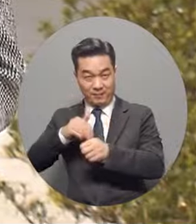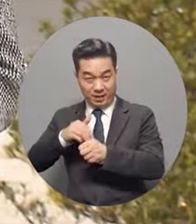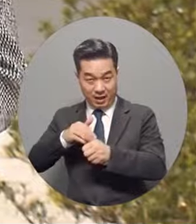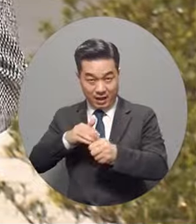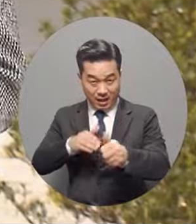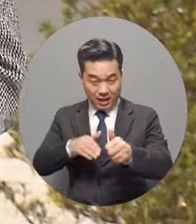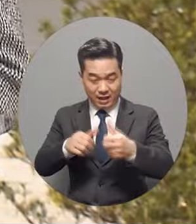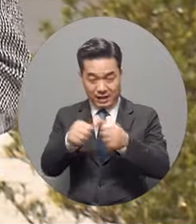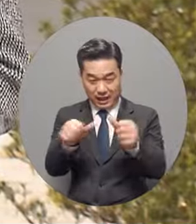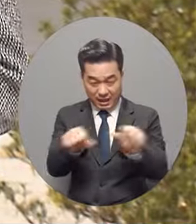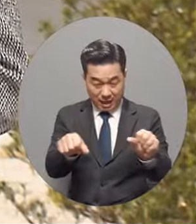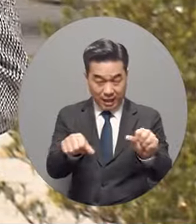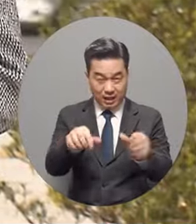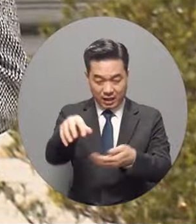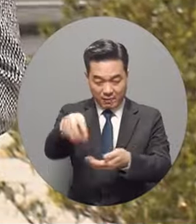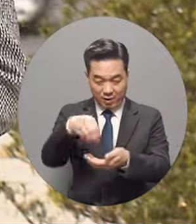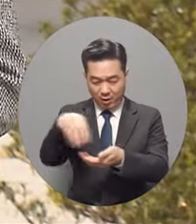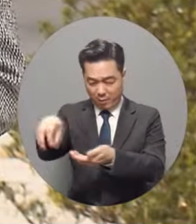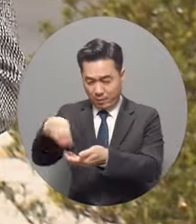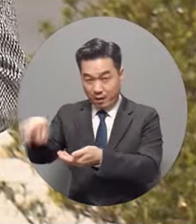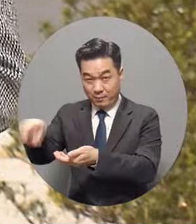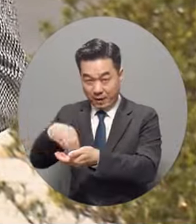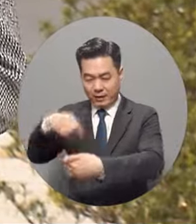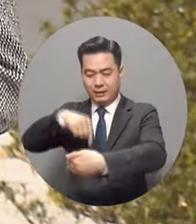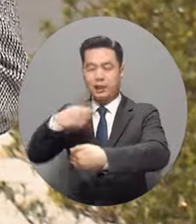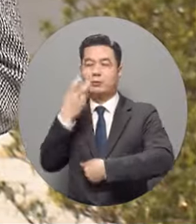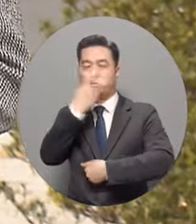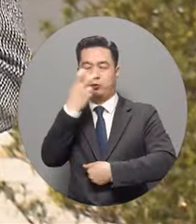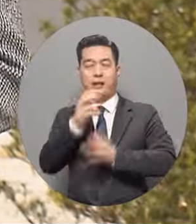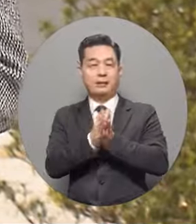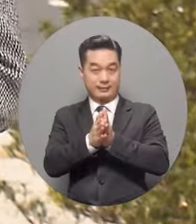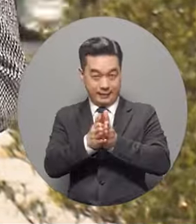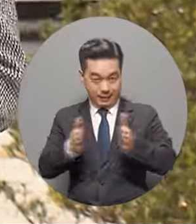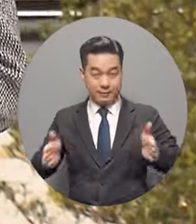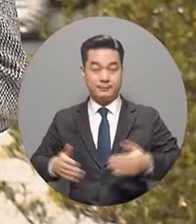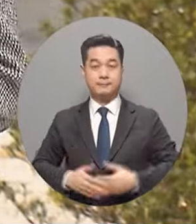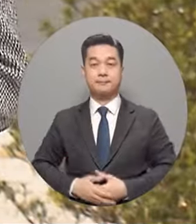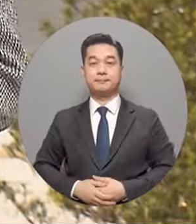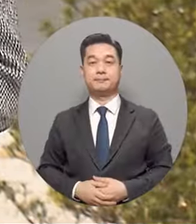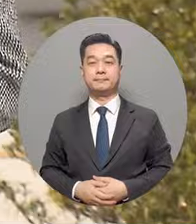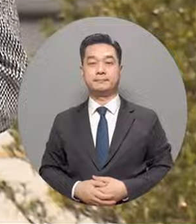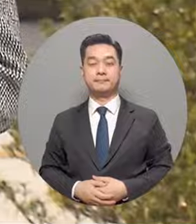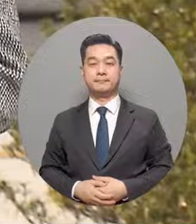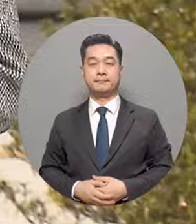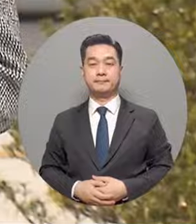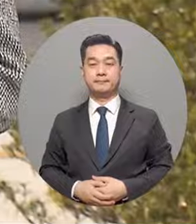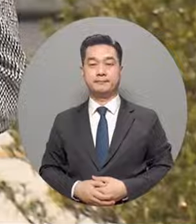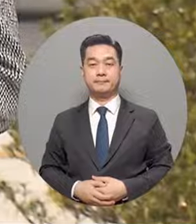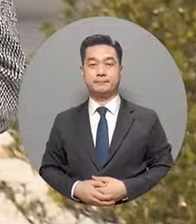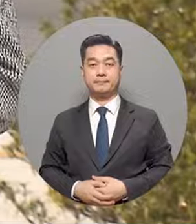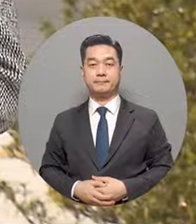파편을 채취하기 위한 경납기 내부 조사를 시작했습니다. 도쿄에서 MBC 뉴스 현영준입니다.